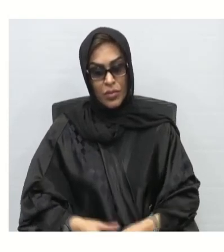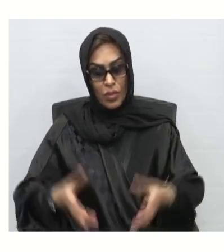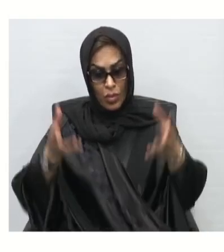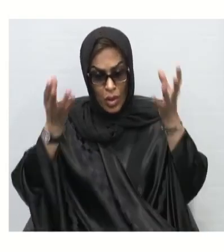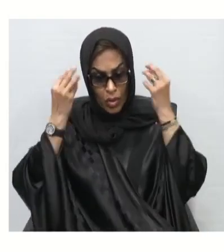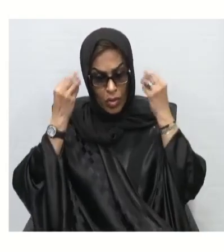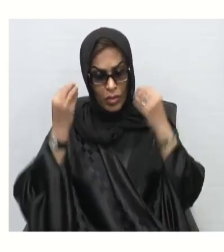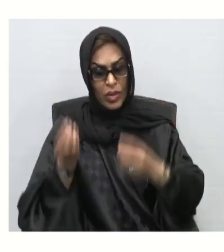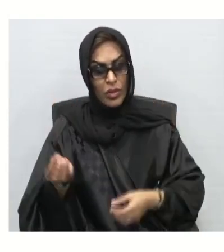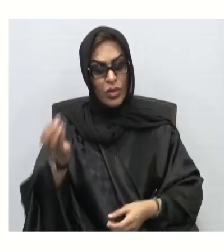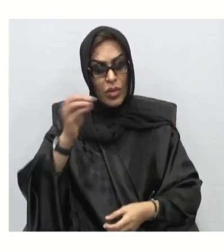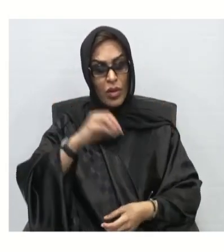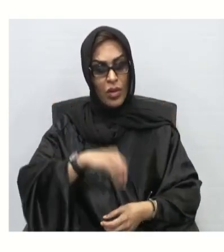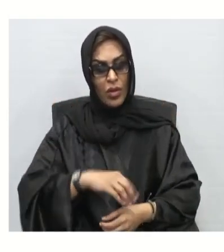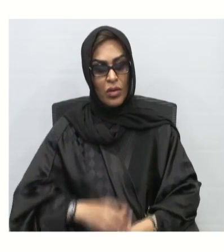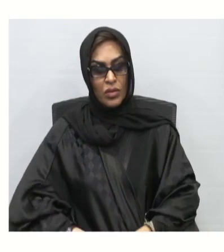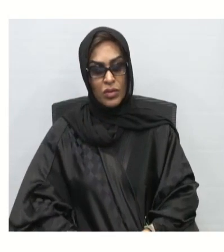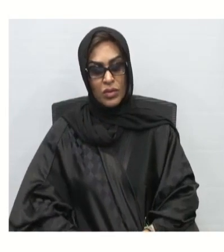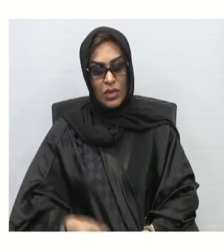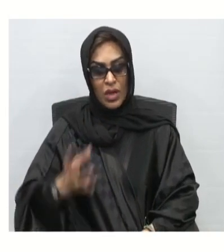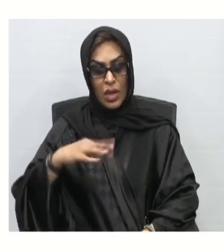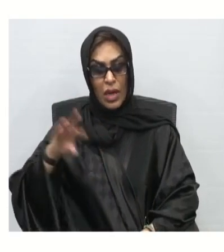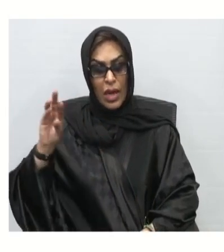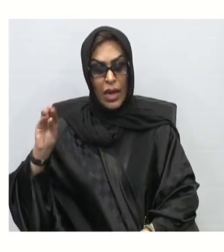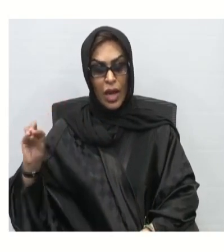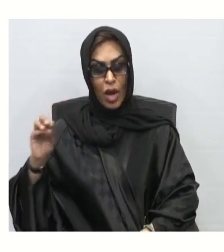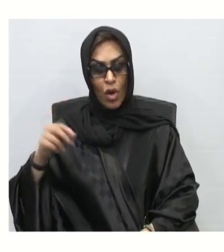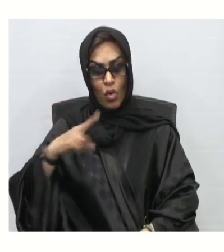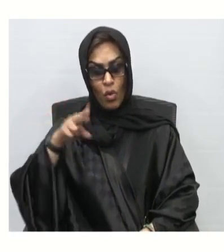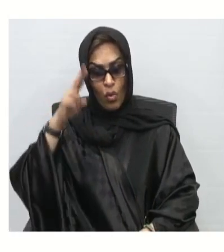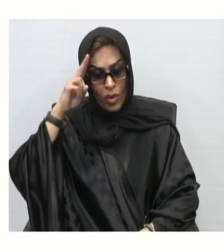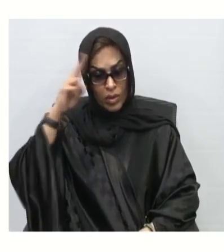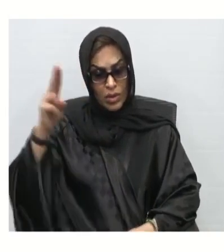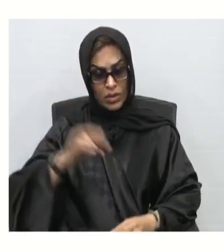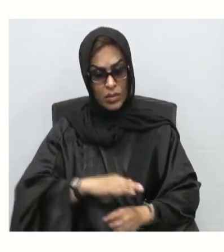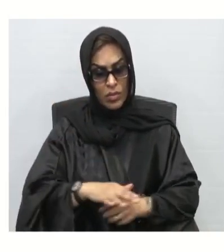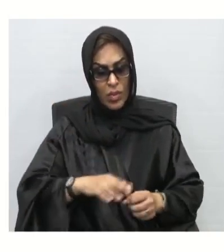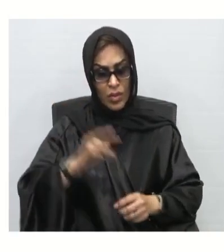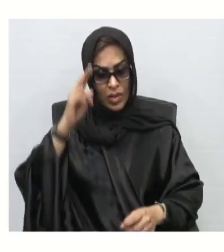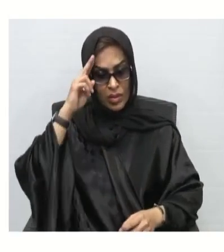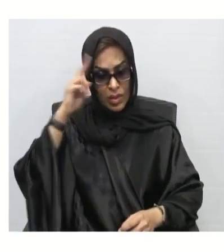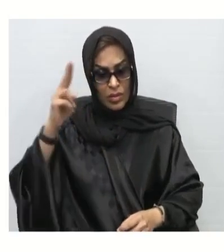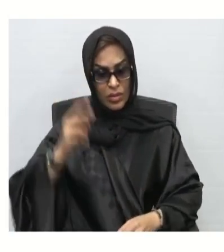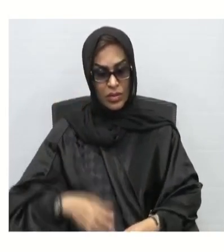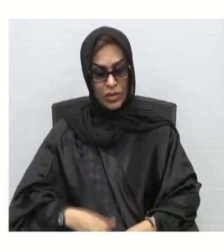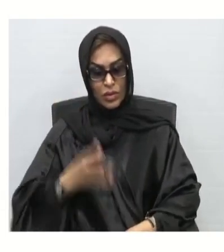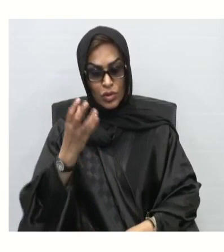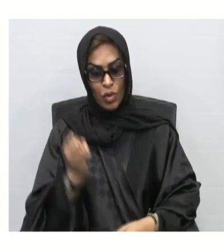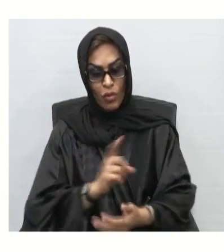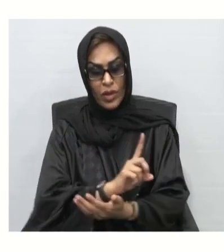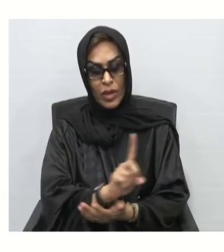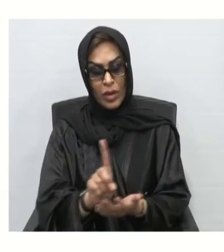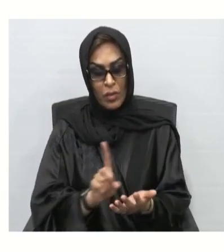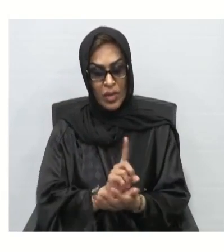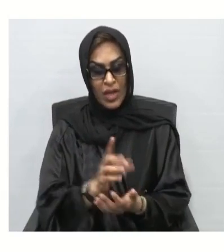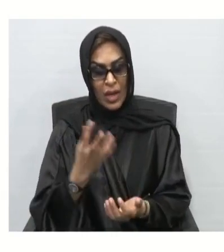هنا لدينا الهيئه الوطنيه للامر الامن السيبراني حارصت المملكه العربيه السعوديه على توفير بيئه